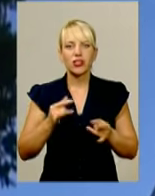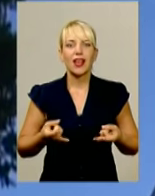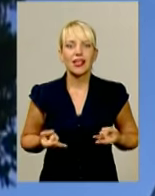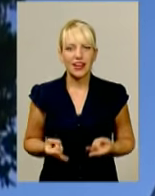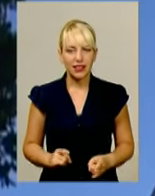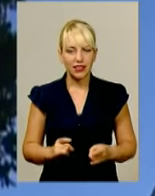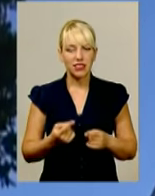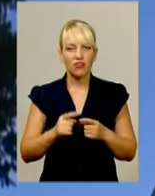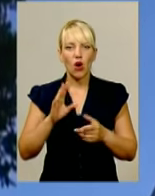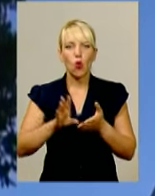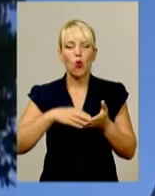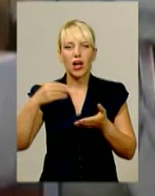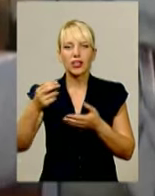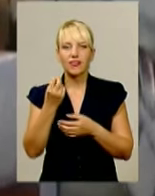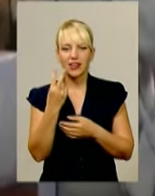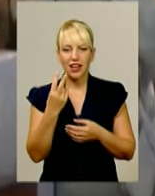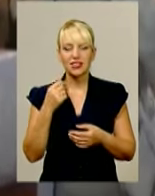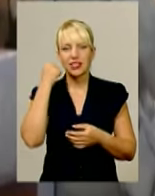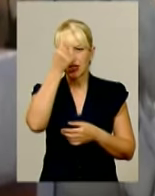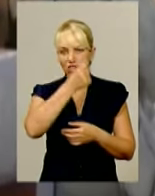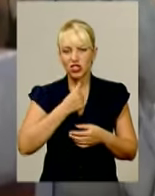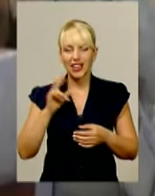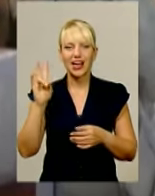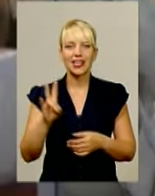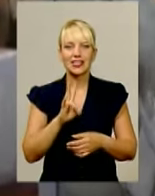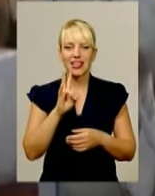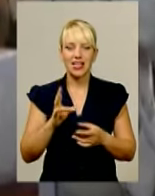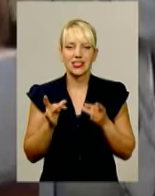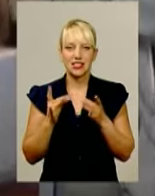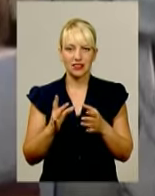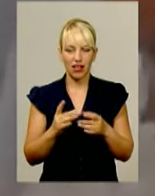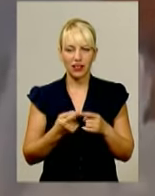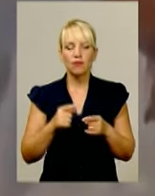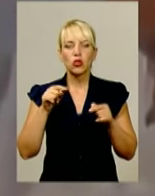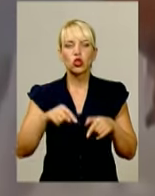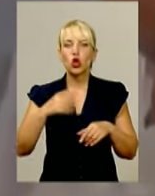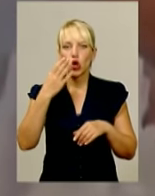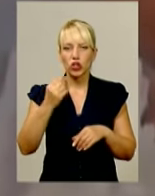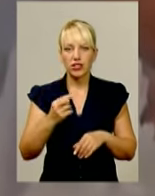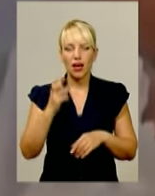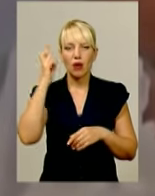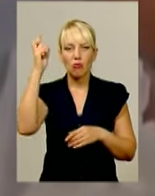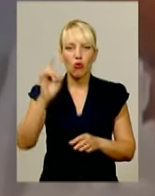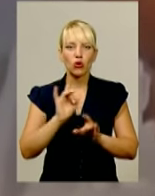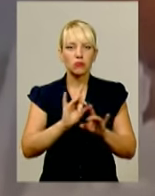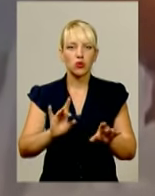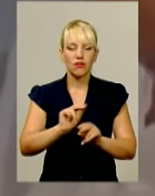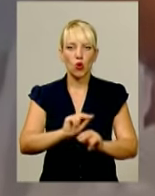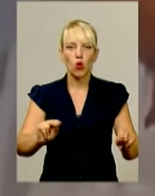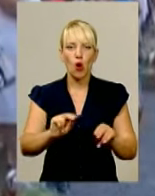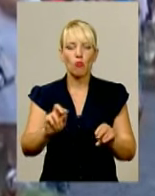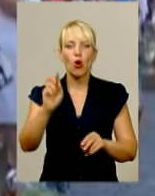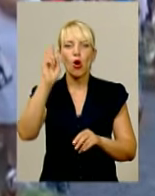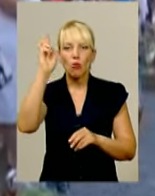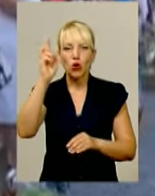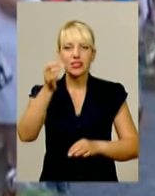циклі 12-річних християнських свят. За біблійними переказами, цього дня Всевишній сповістив учням про божественну природу